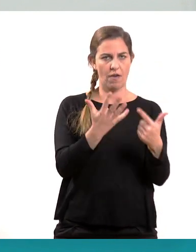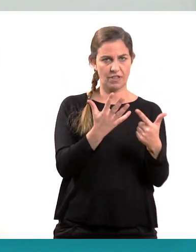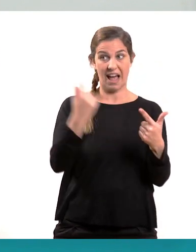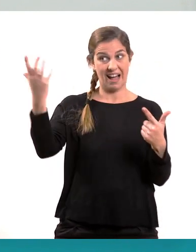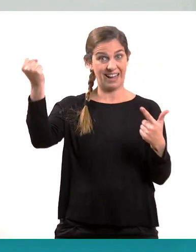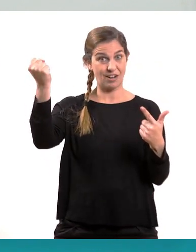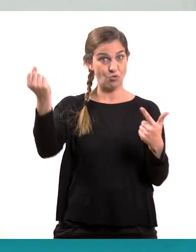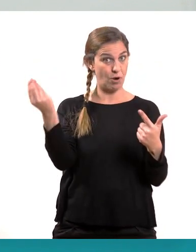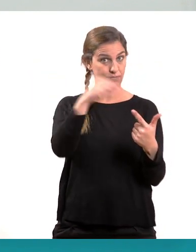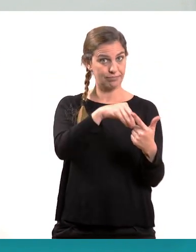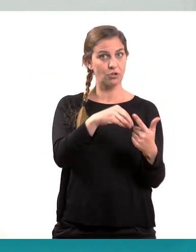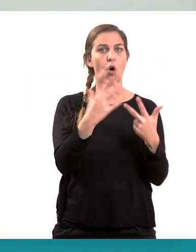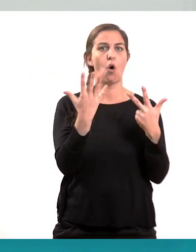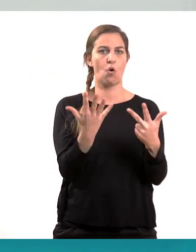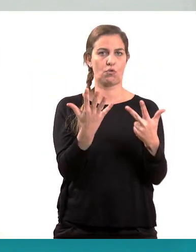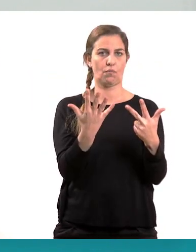8.